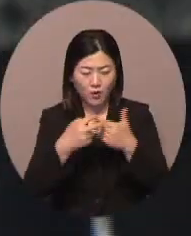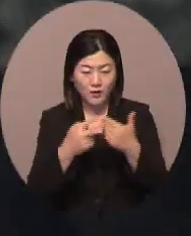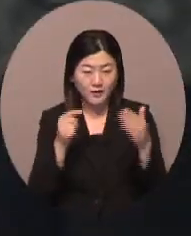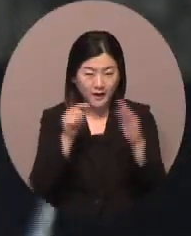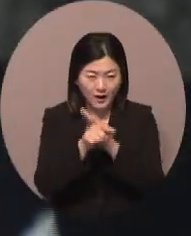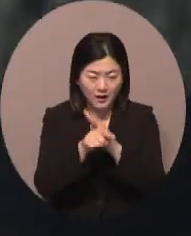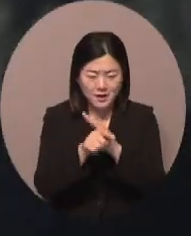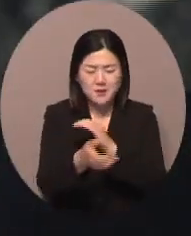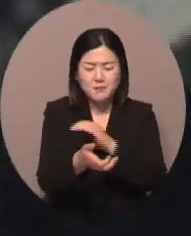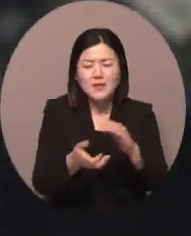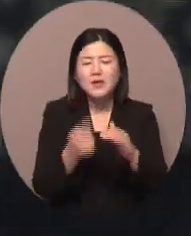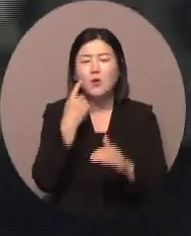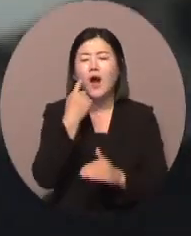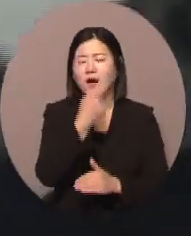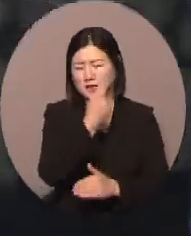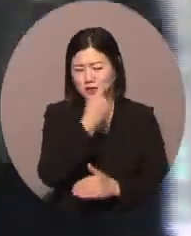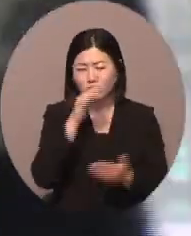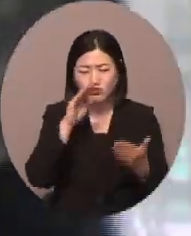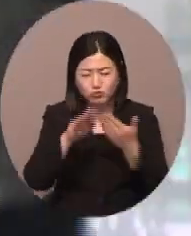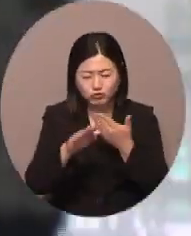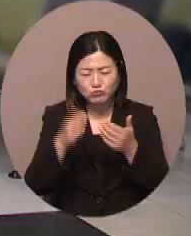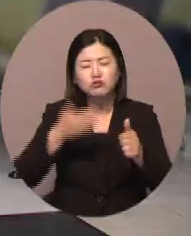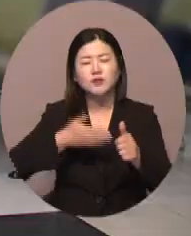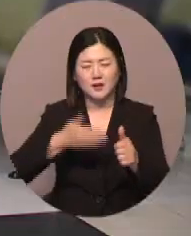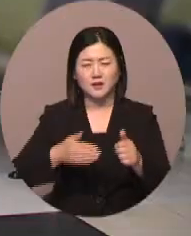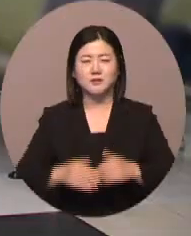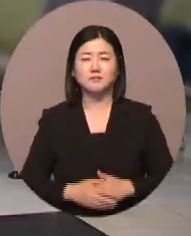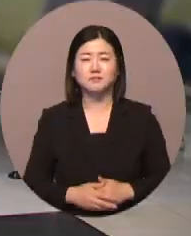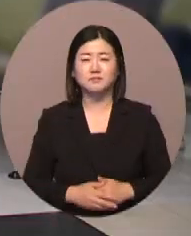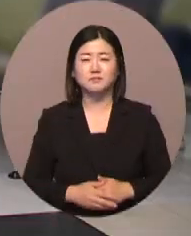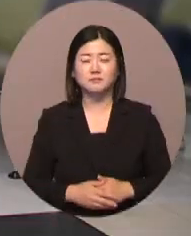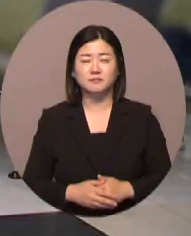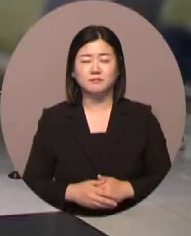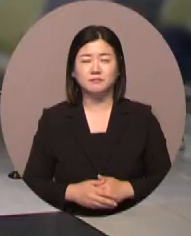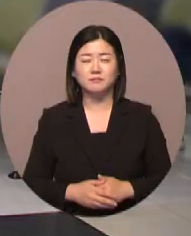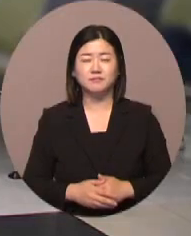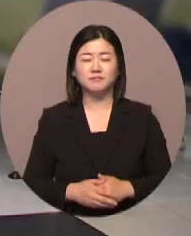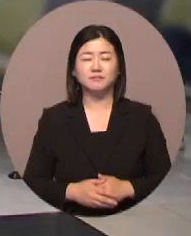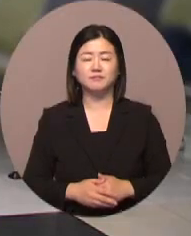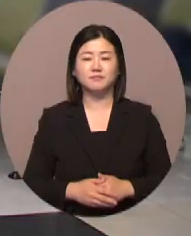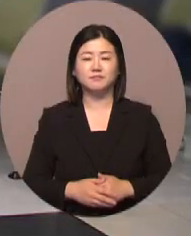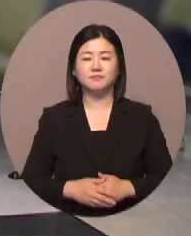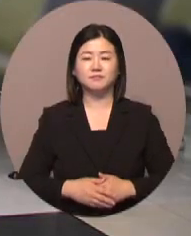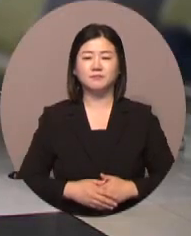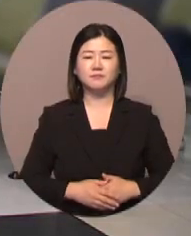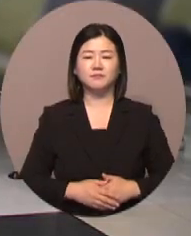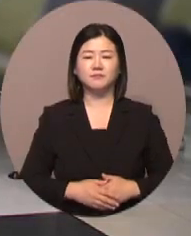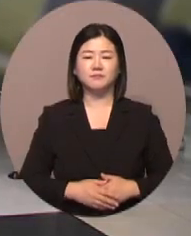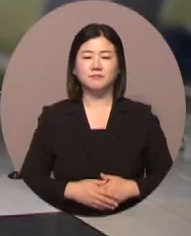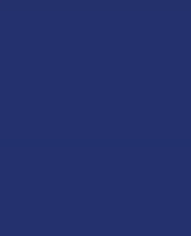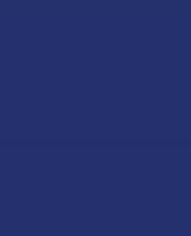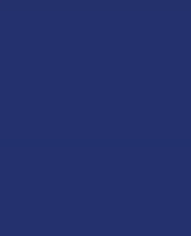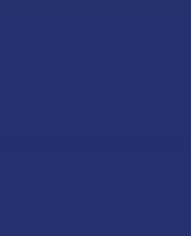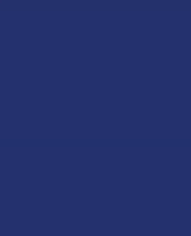찾을 때는 미리 진료 여부를 확인해 줄 것을 당부했습니다. MBC 뉴스 박선진입니다.